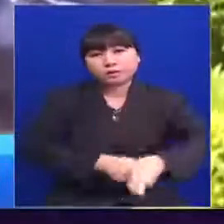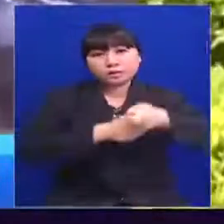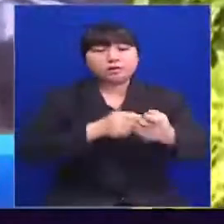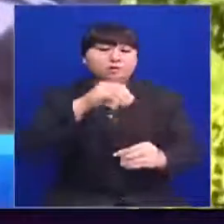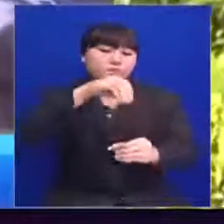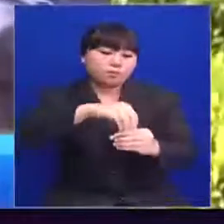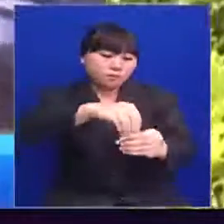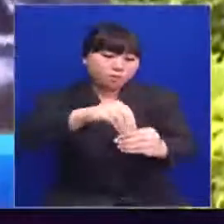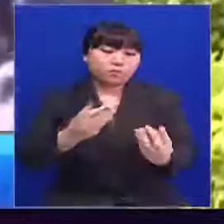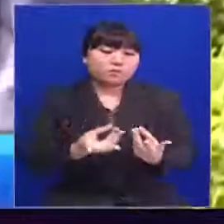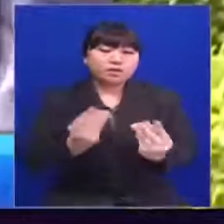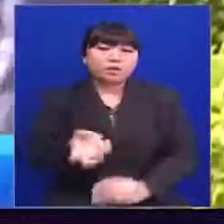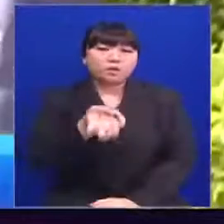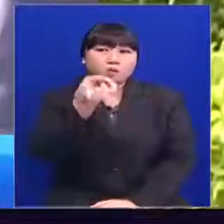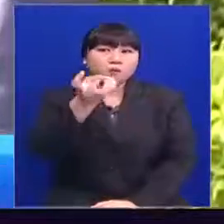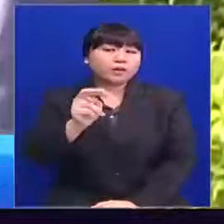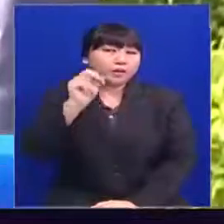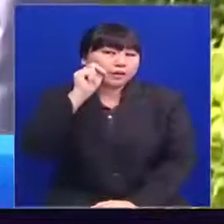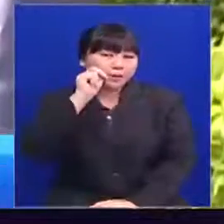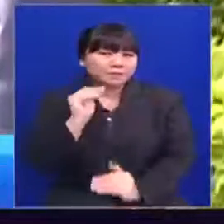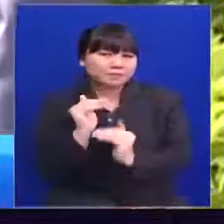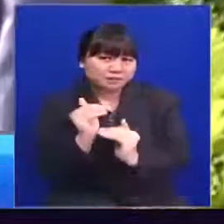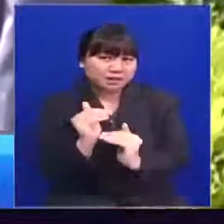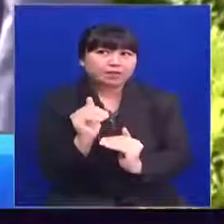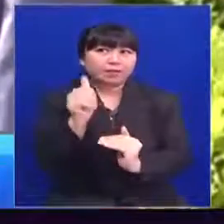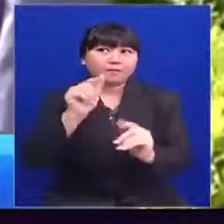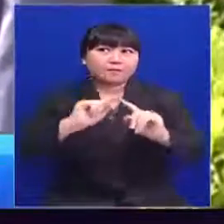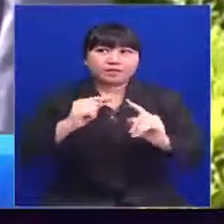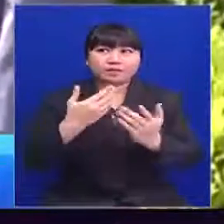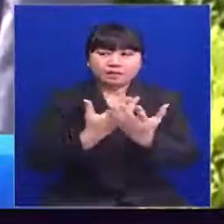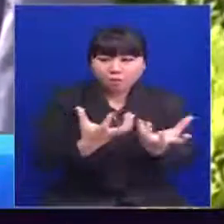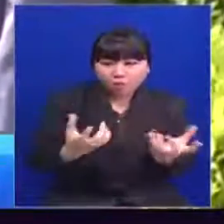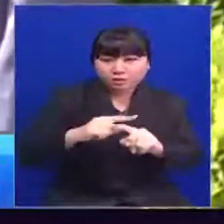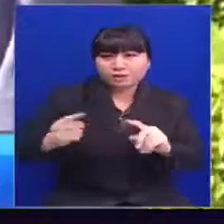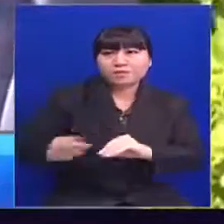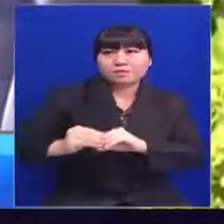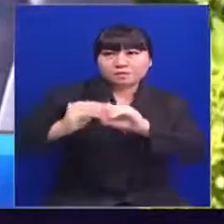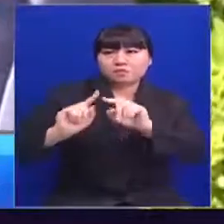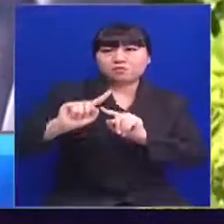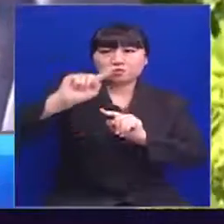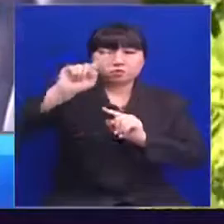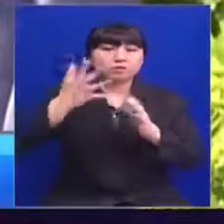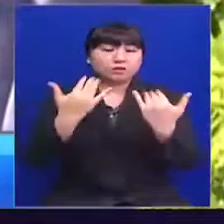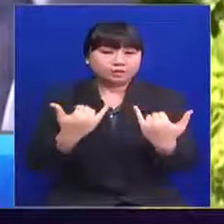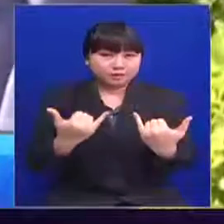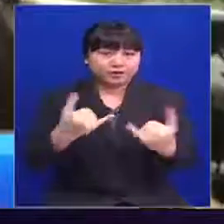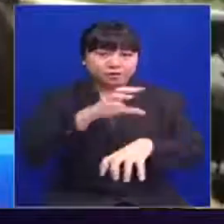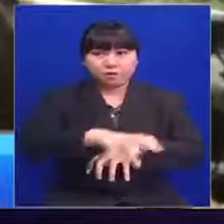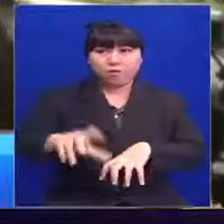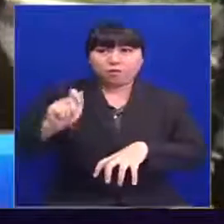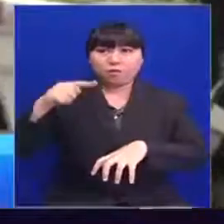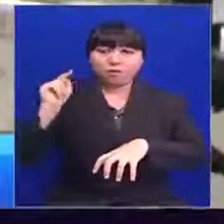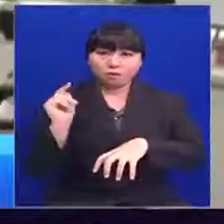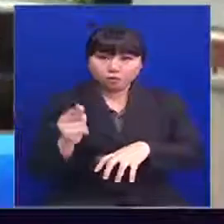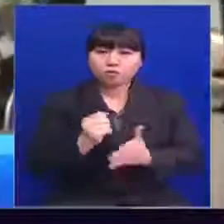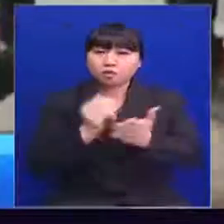ะปลูกโดยใช้พื้นที่น้อยมีปริมาณน้ำที่จำกัดแต่ได้ผลผลิตที่สูงมากขึ้นโดยองค์กรปกครองส่วนท้องถิ่นต้องช่วยกันผลักดันและส